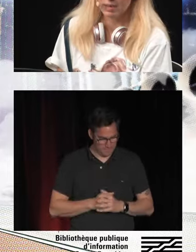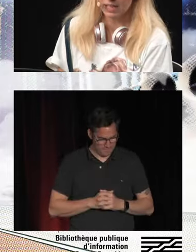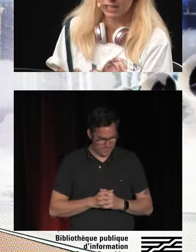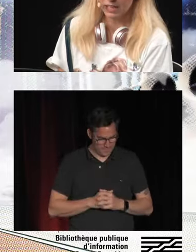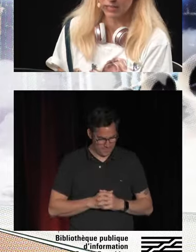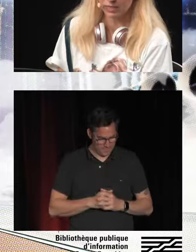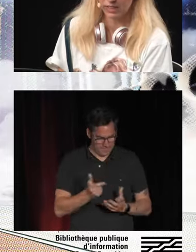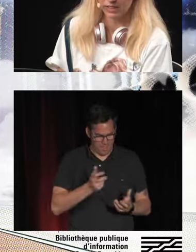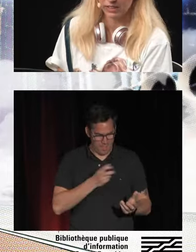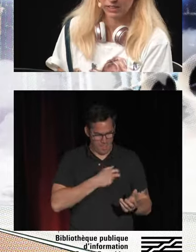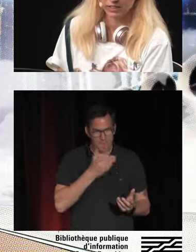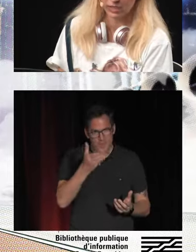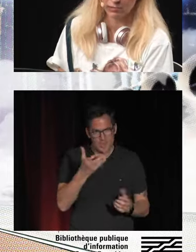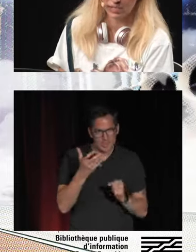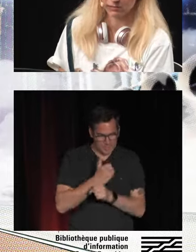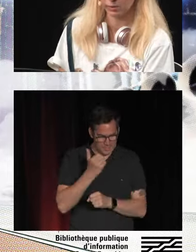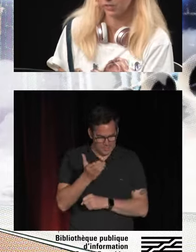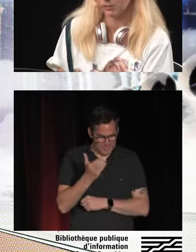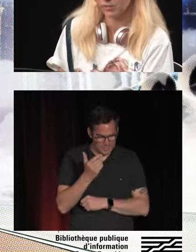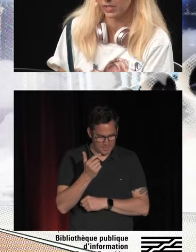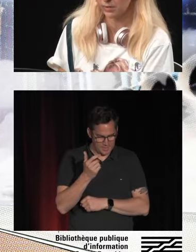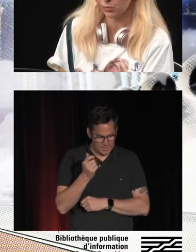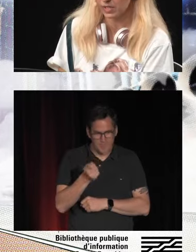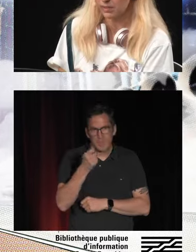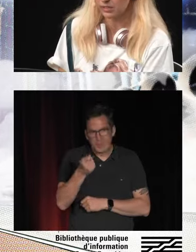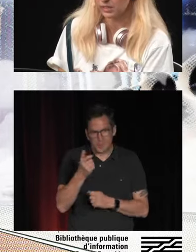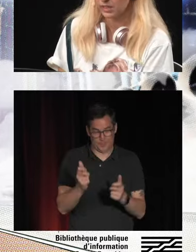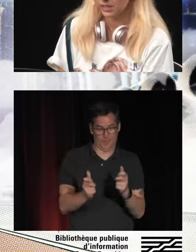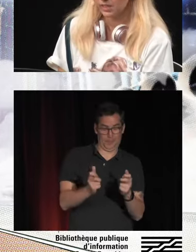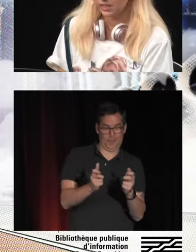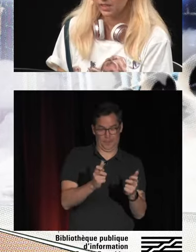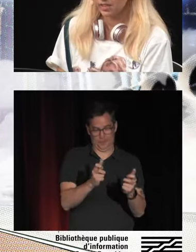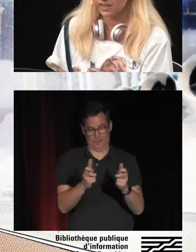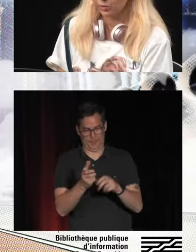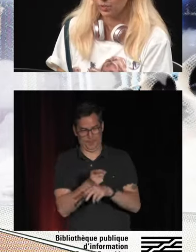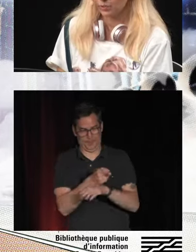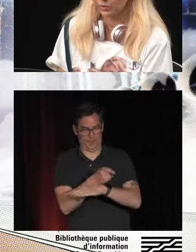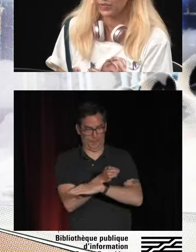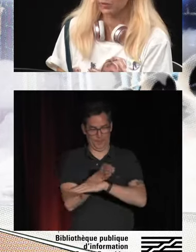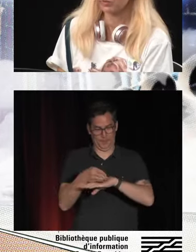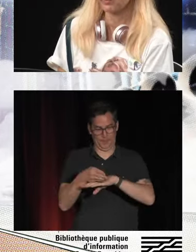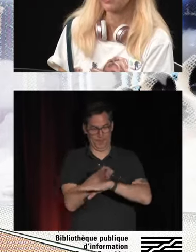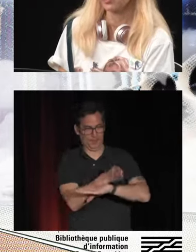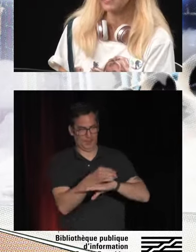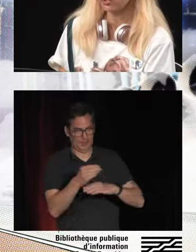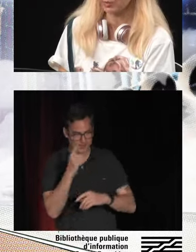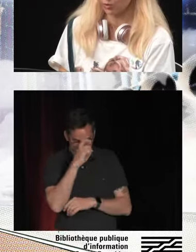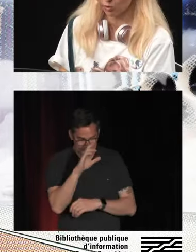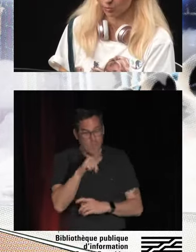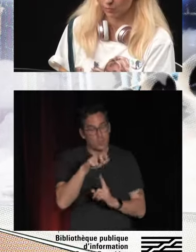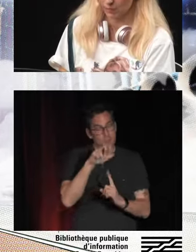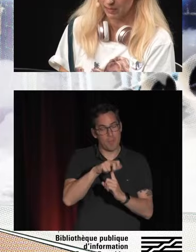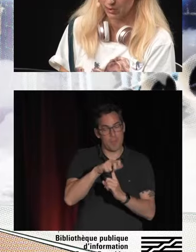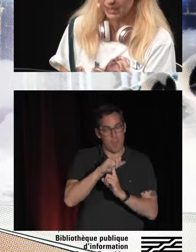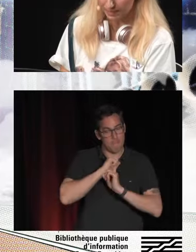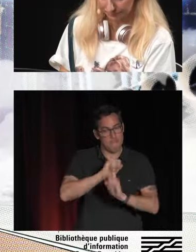Ah, bah voilà! Voilà! Et donc là, vous voyez, bon, évidemment, c'est incontrôlable. C'est incontrôlable dans ces conditions. Mais donc, le fait de lancer un champignon